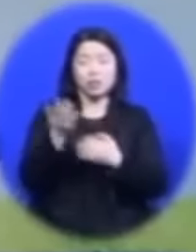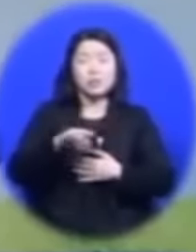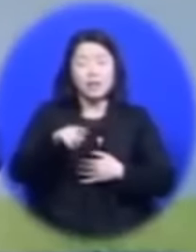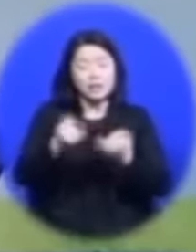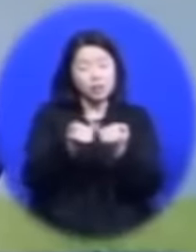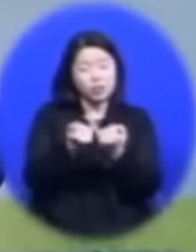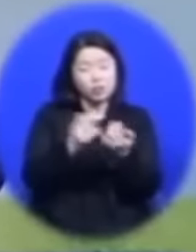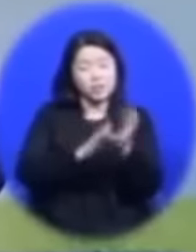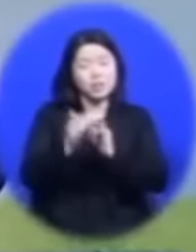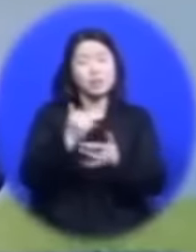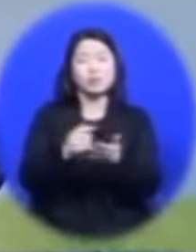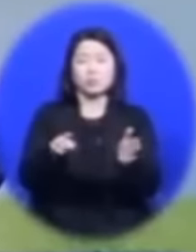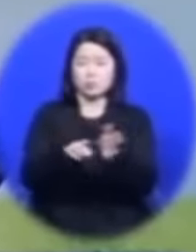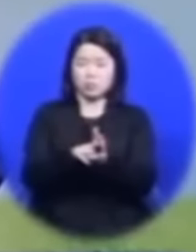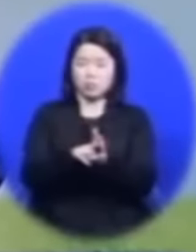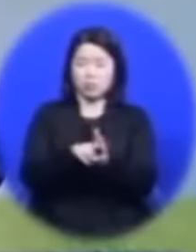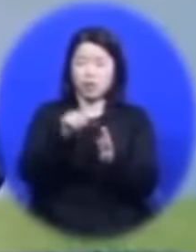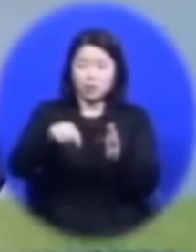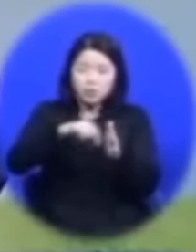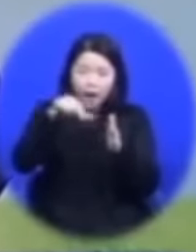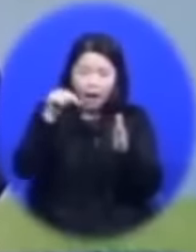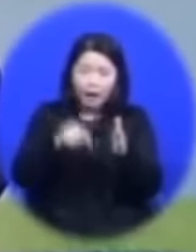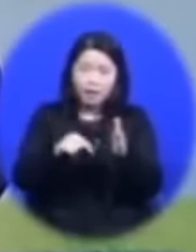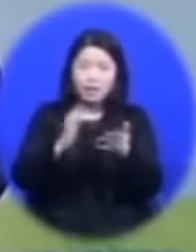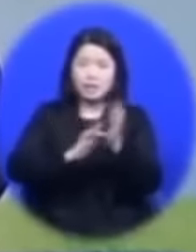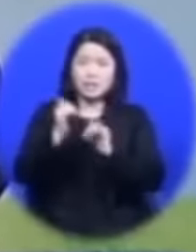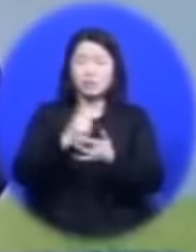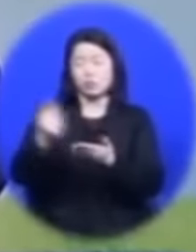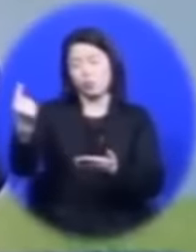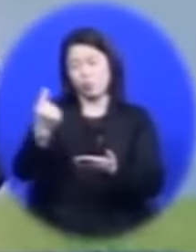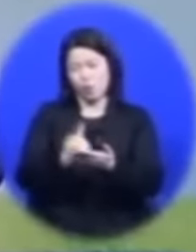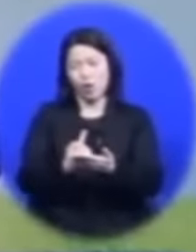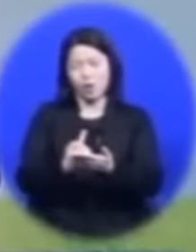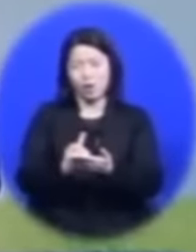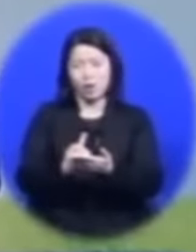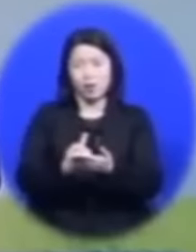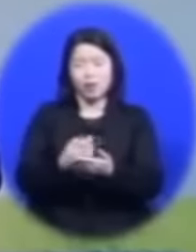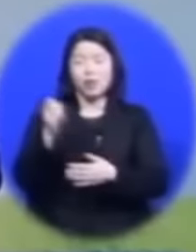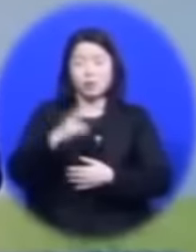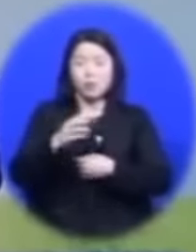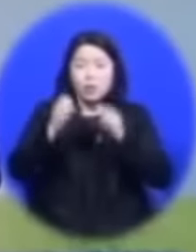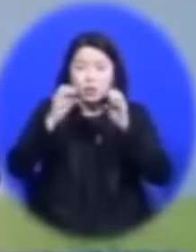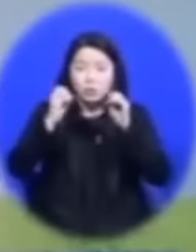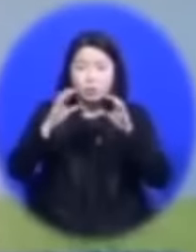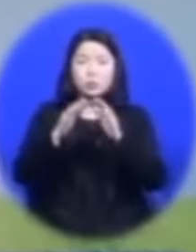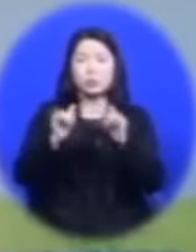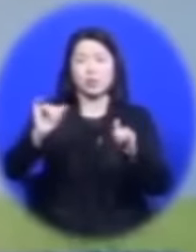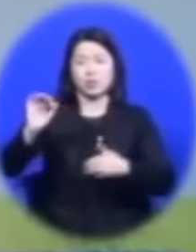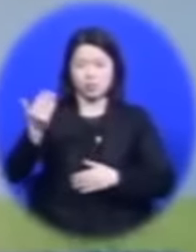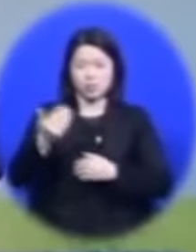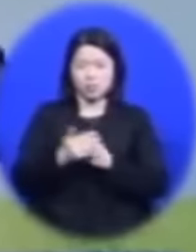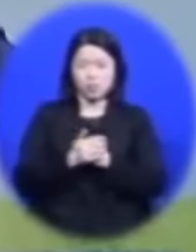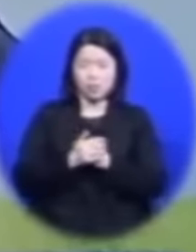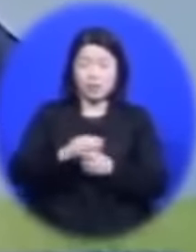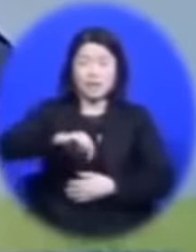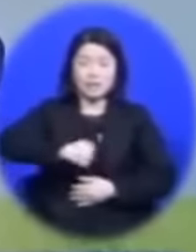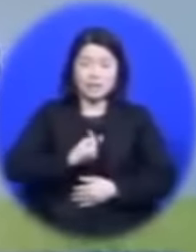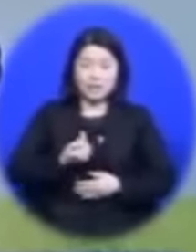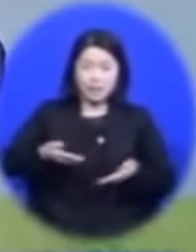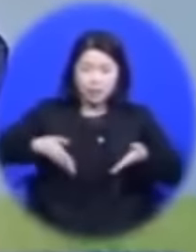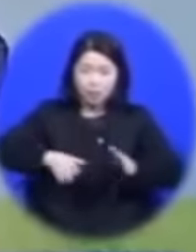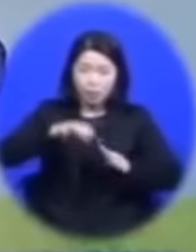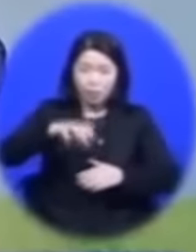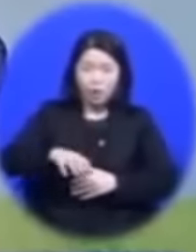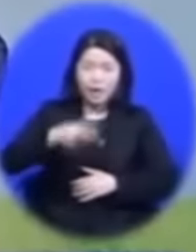믿었습니다. 그 여인 안에 예수님이 임하셨어요. 그리고 전도자가 되었습니다. 그리고 자기 고향